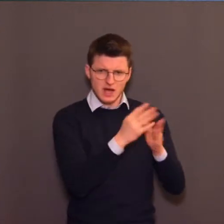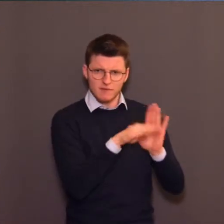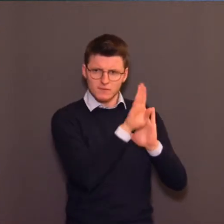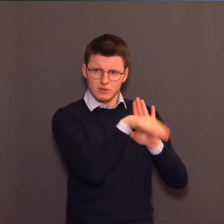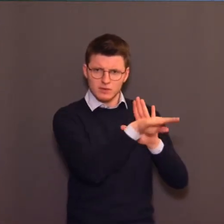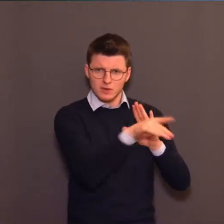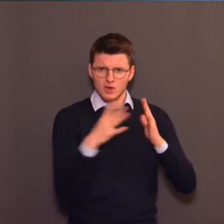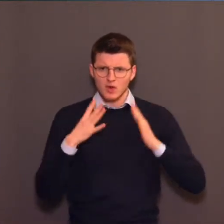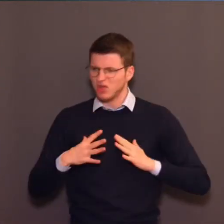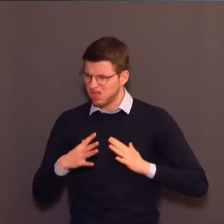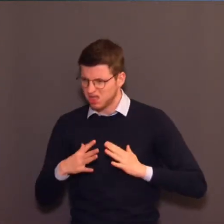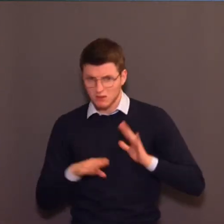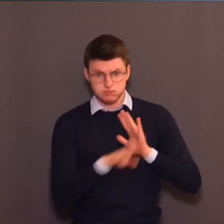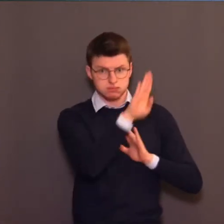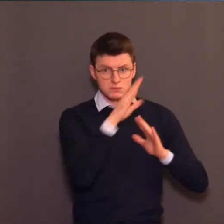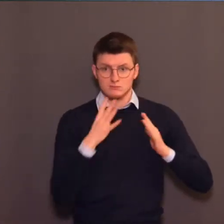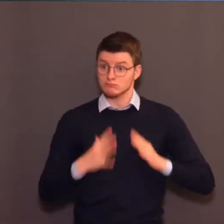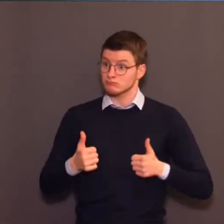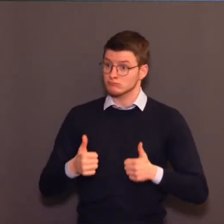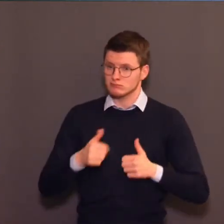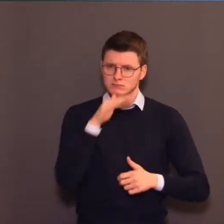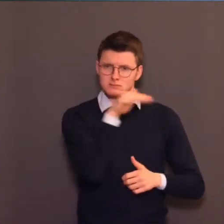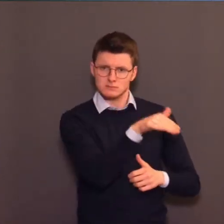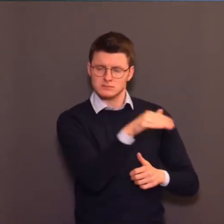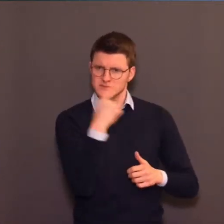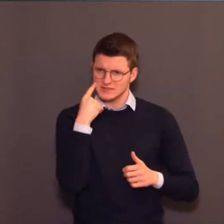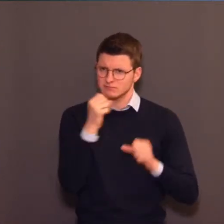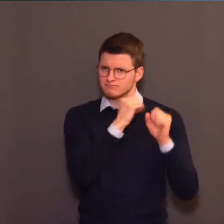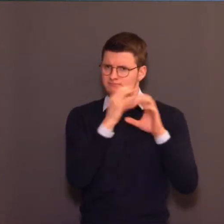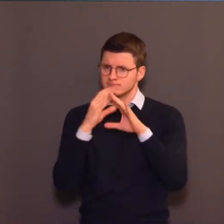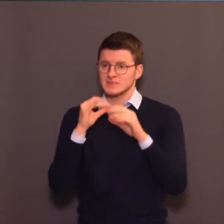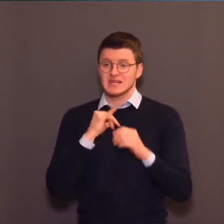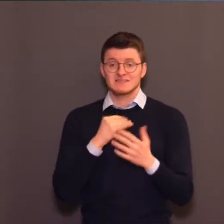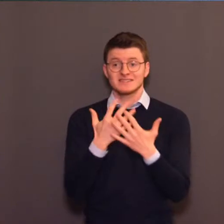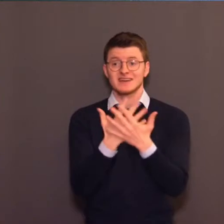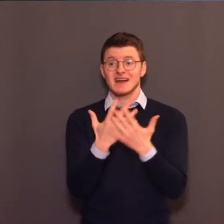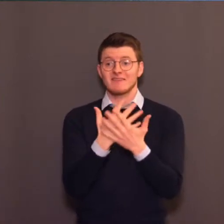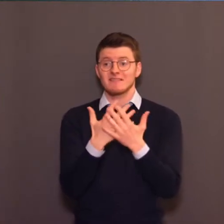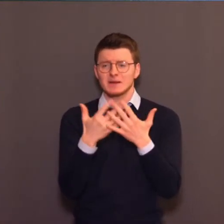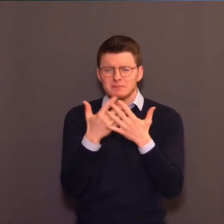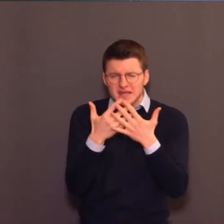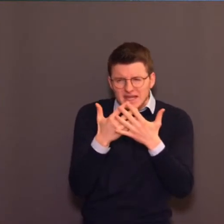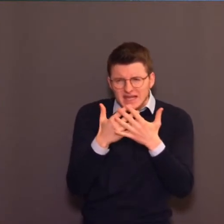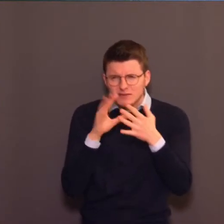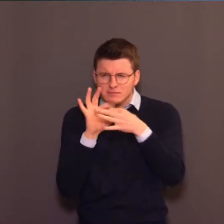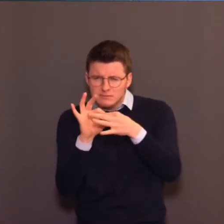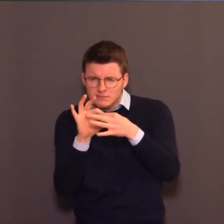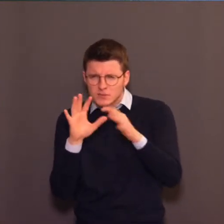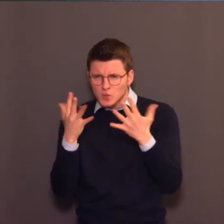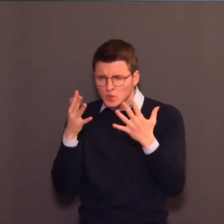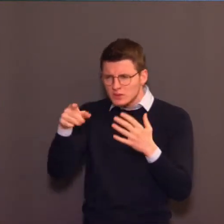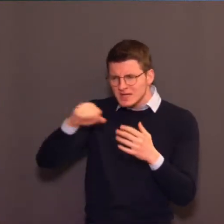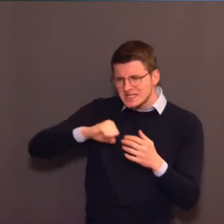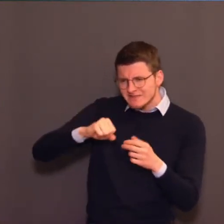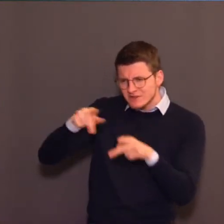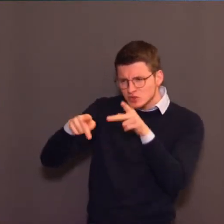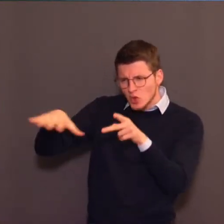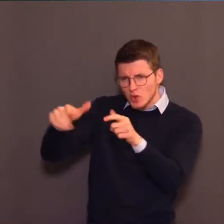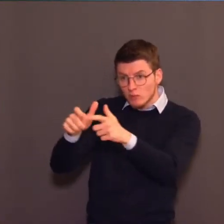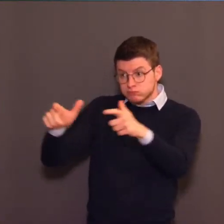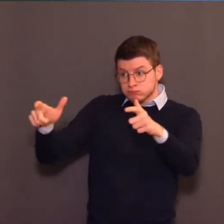We tonen hier de scenario's voor de bezetting op intensieve zorgen. We willen immers vermijden dat